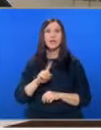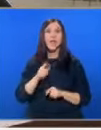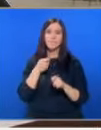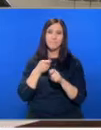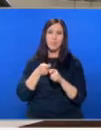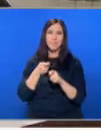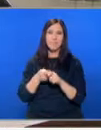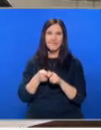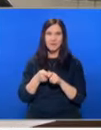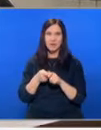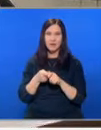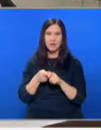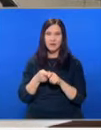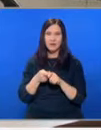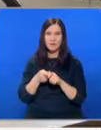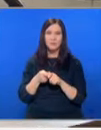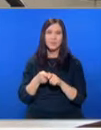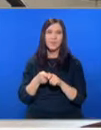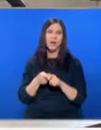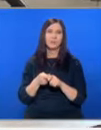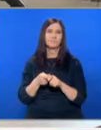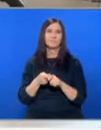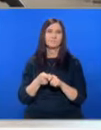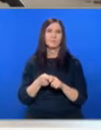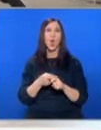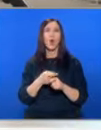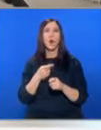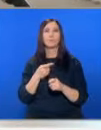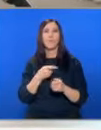приправена на бойно оръжие.